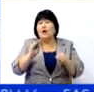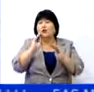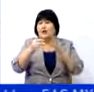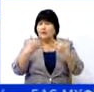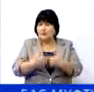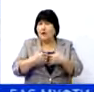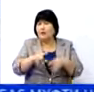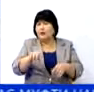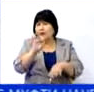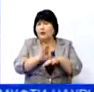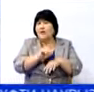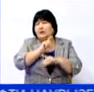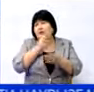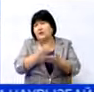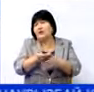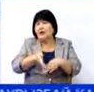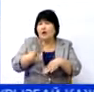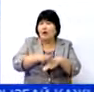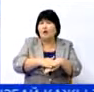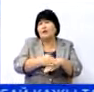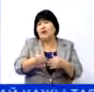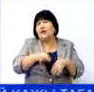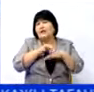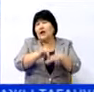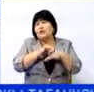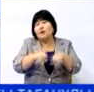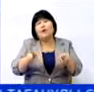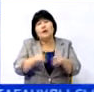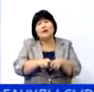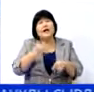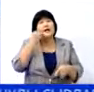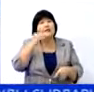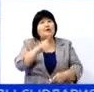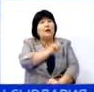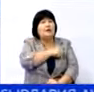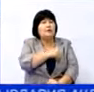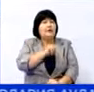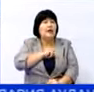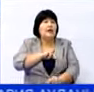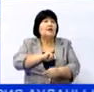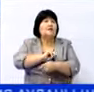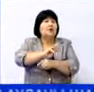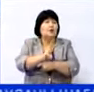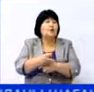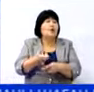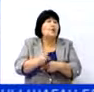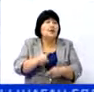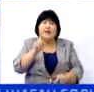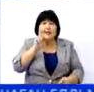жабықталған реанимациялық көліктер жағдайы ауыр науқастар тасымалдауда және сапалы медициналық қызмет көрсетуде өте тиімді.